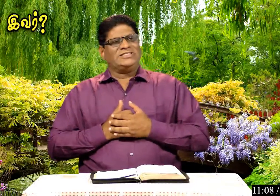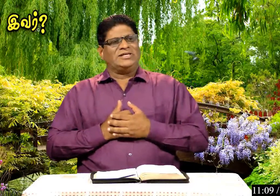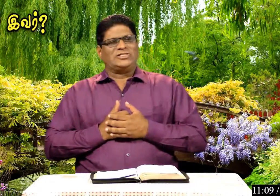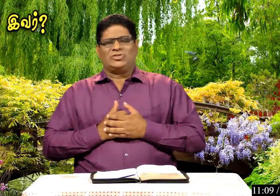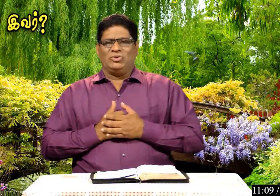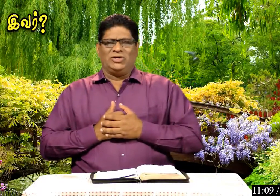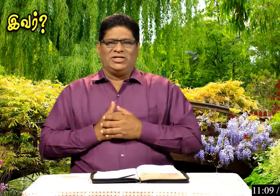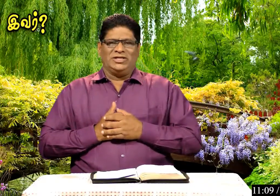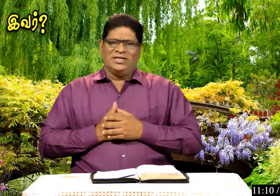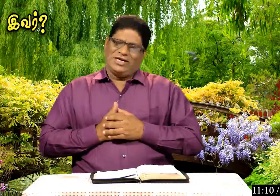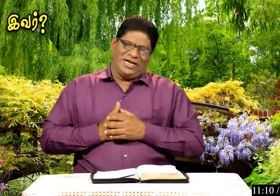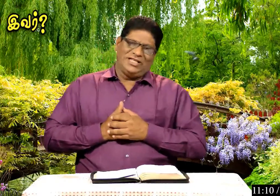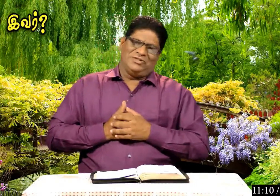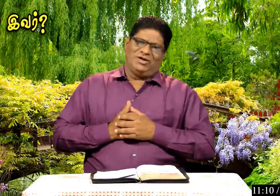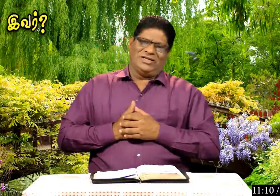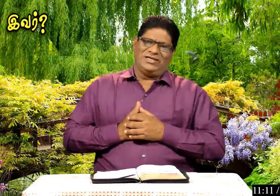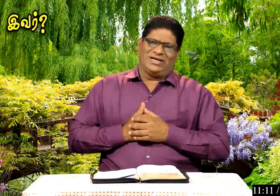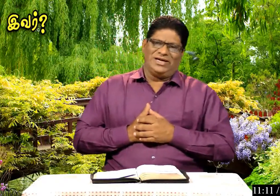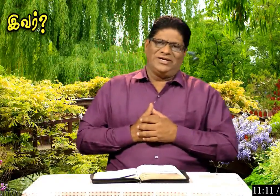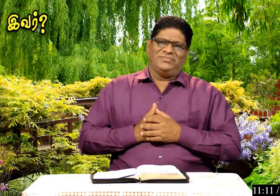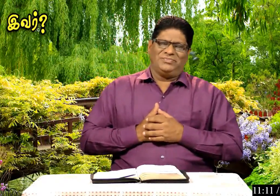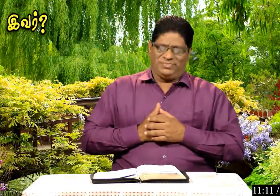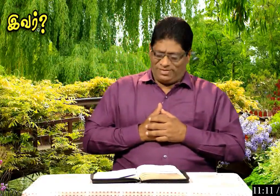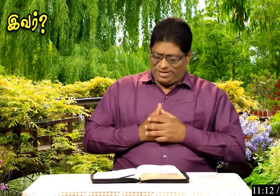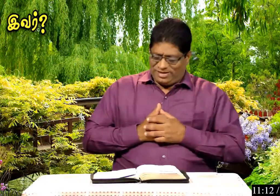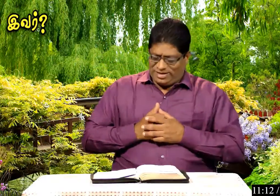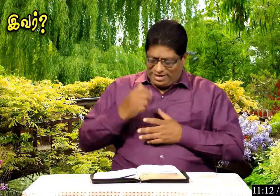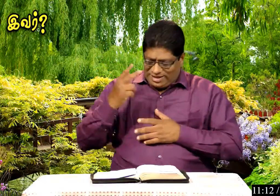அவர்கள் இயேசு கிறிஸ்துவோடு இணைந்து வாழ்ந்தார்கள்.